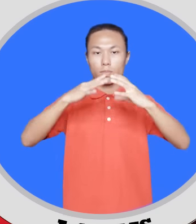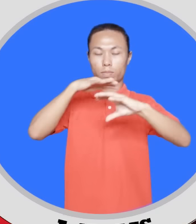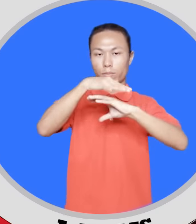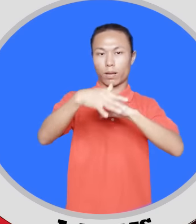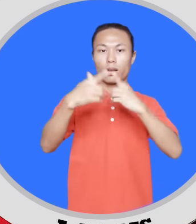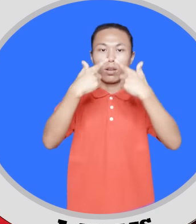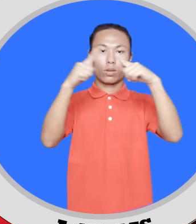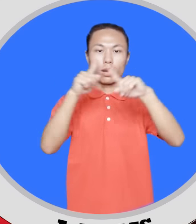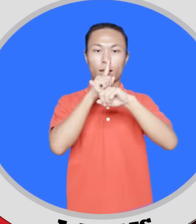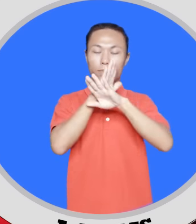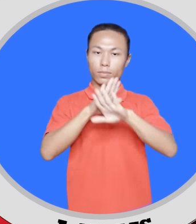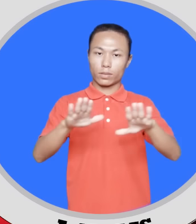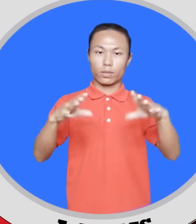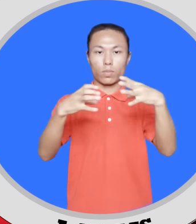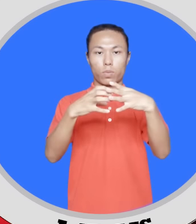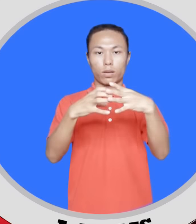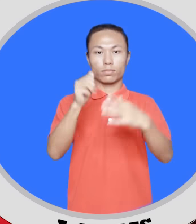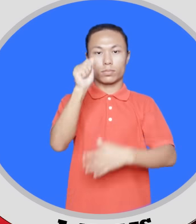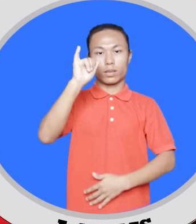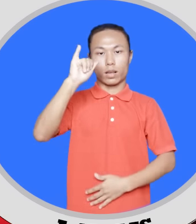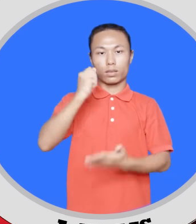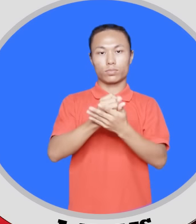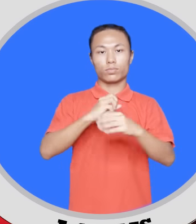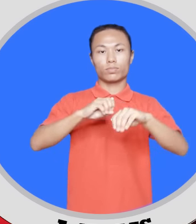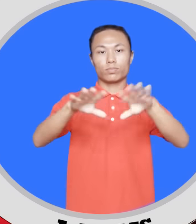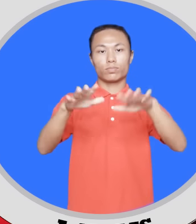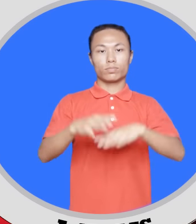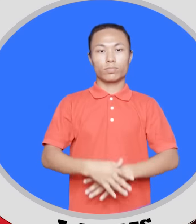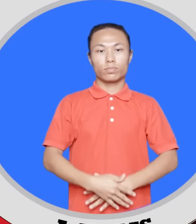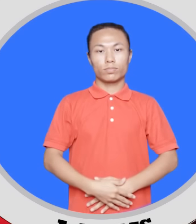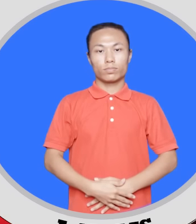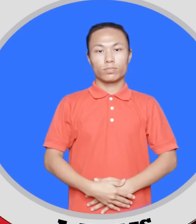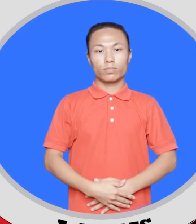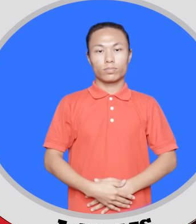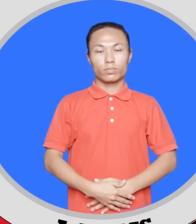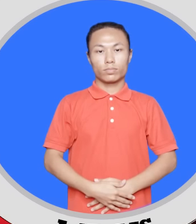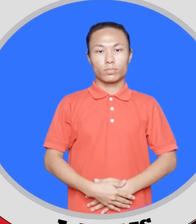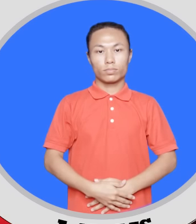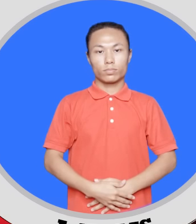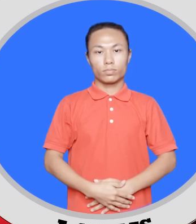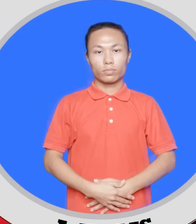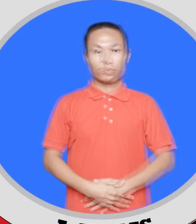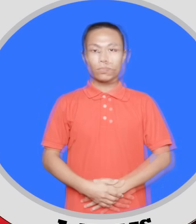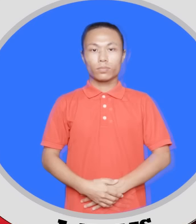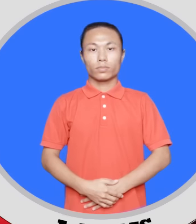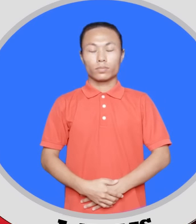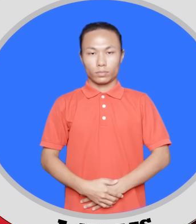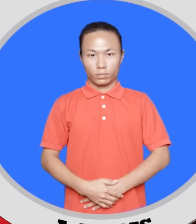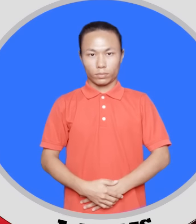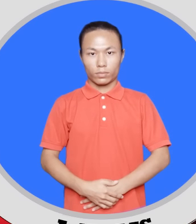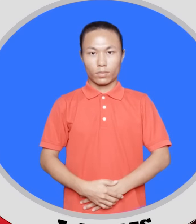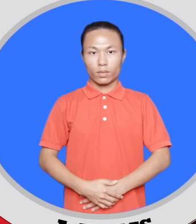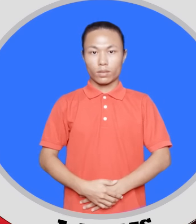ည်ယူနေတဲ့ကြားထဲကလေယာဉ်စီတင်ပို့မှုတွေလှုပ်ဆောင်နေသေးတာဖြစ်တယ်လို့လည်းနိုင်ငံတကာလူငင်းချမ်းသာကွင်အဖွဲ့ AI က